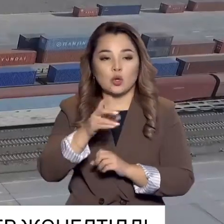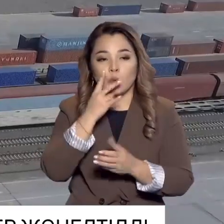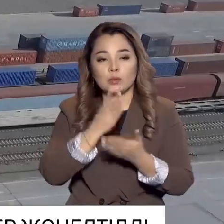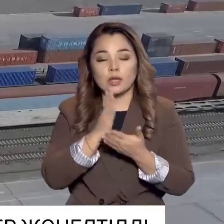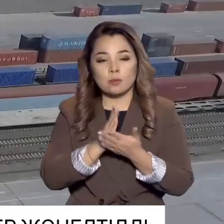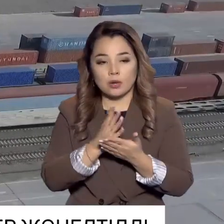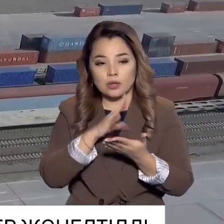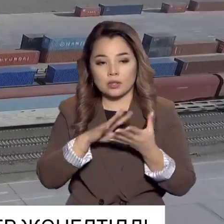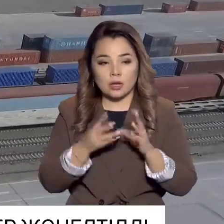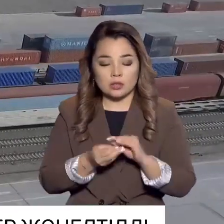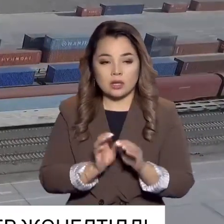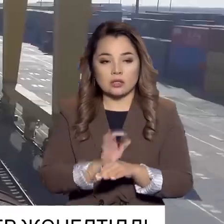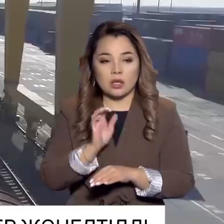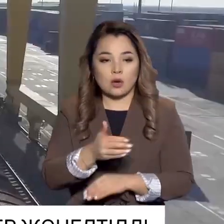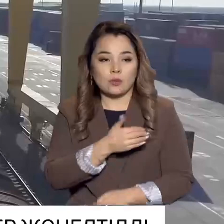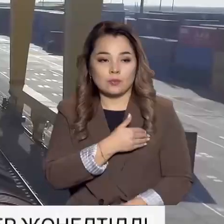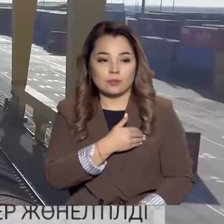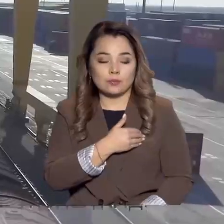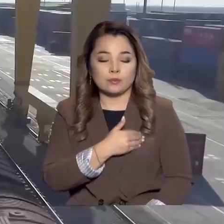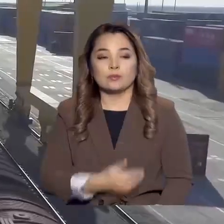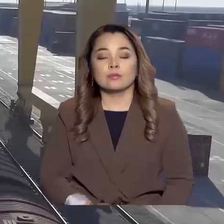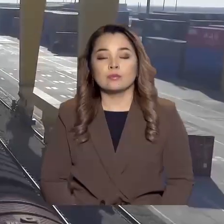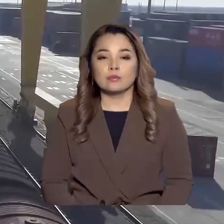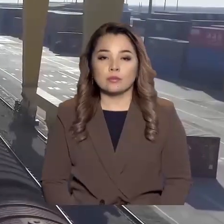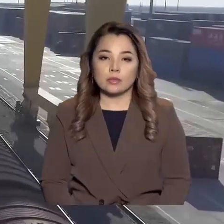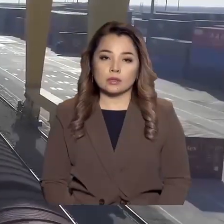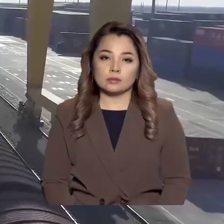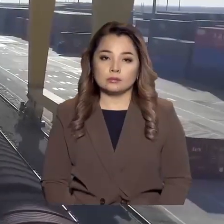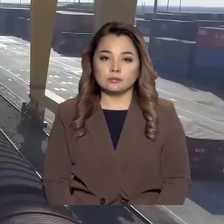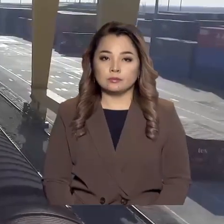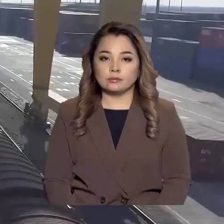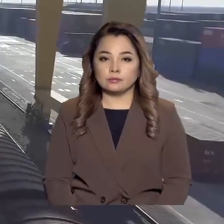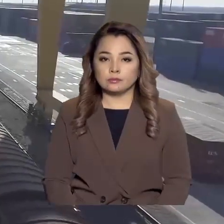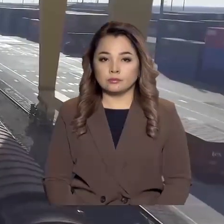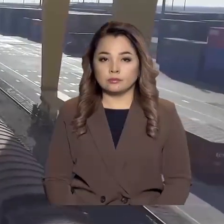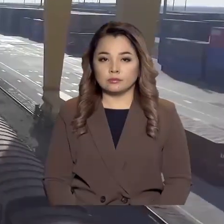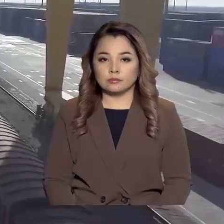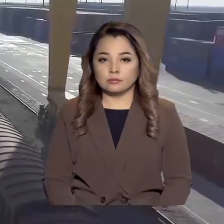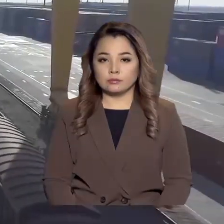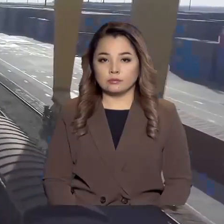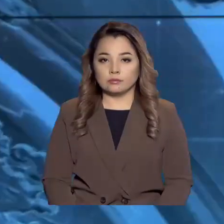жүйесі жолға қойылды. Қуан Нұрақын, Ерболат Әлібек, Қазақстан ұлттық телеарнасы.